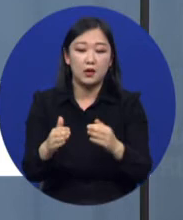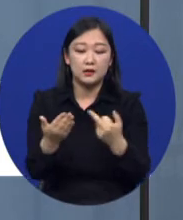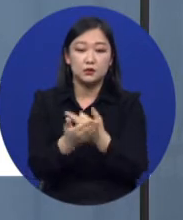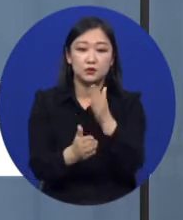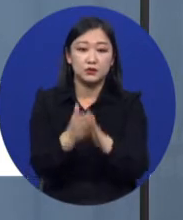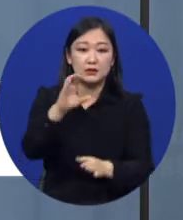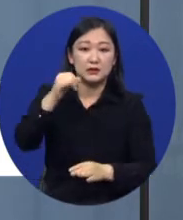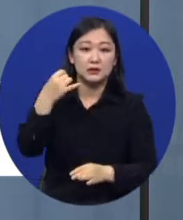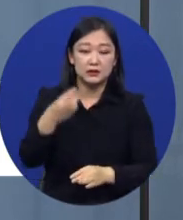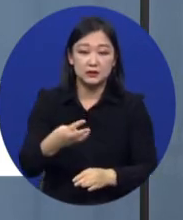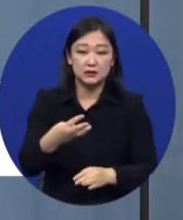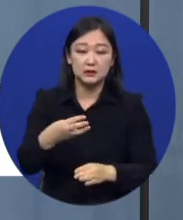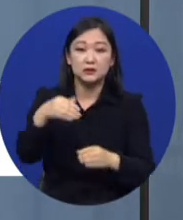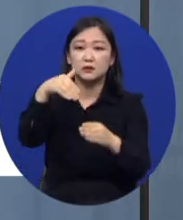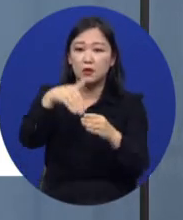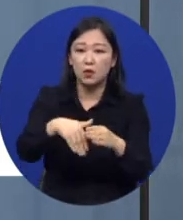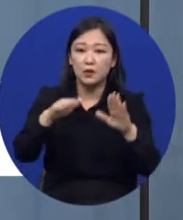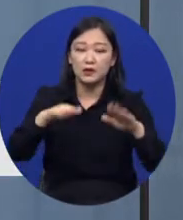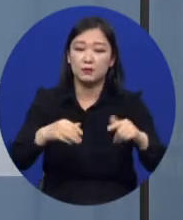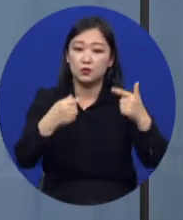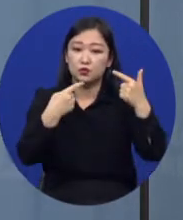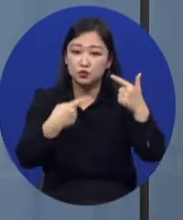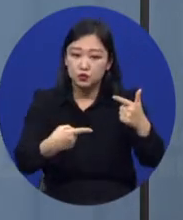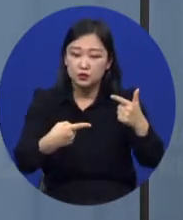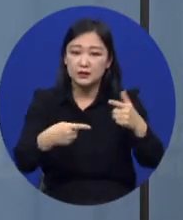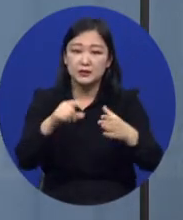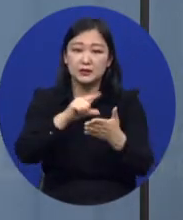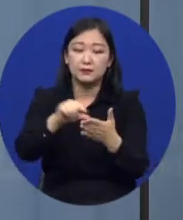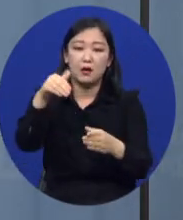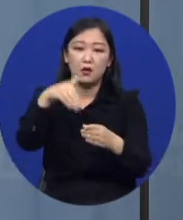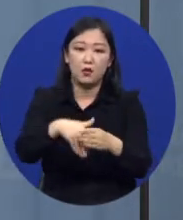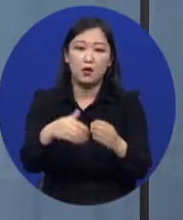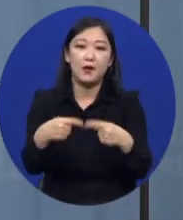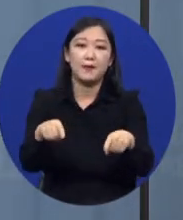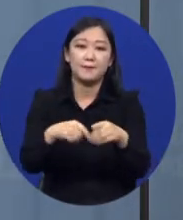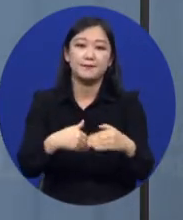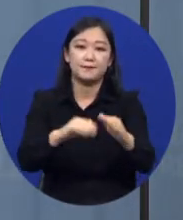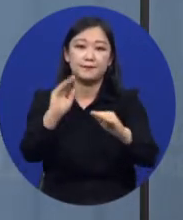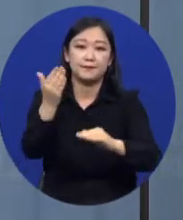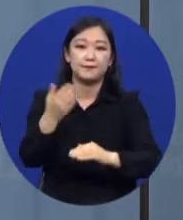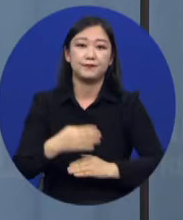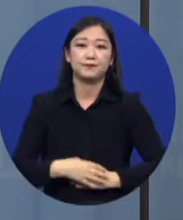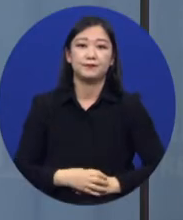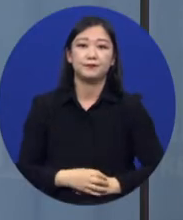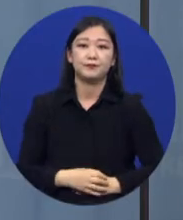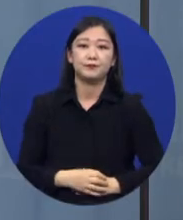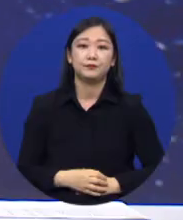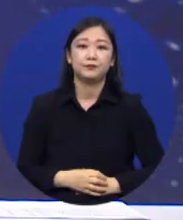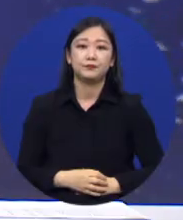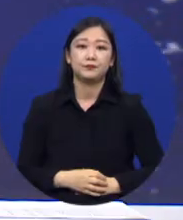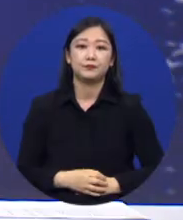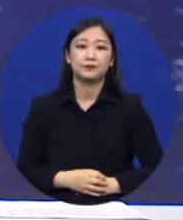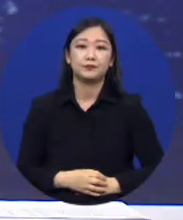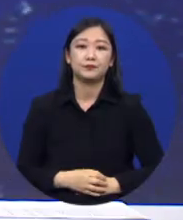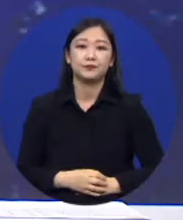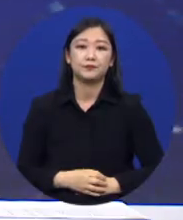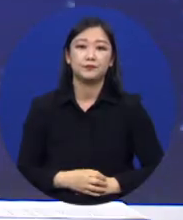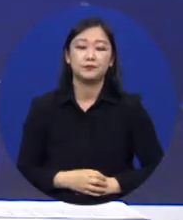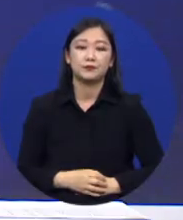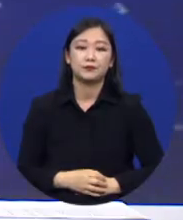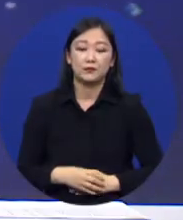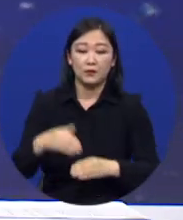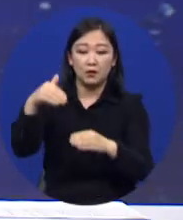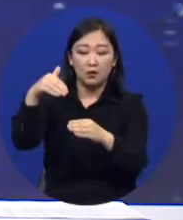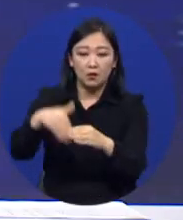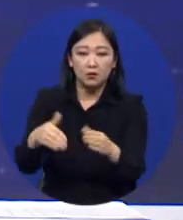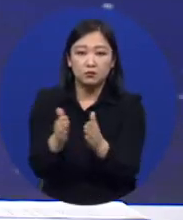국회의원 보궐 선거는 이번 6일 지방선거와 함께 해주셨어요 우영을 차근차근 보궐선거